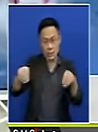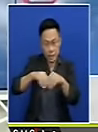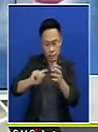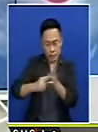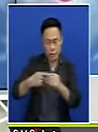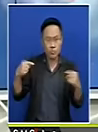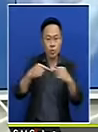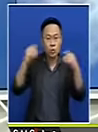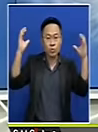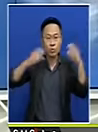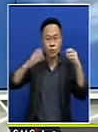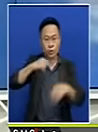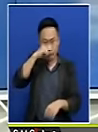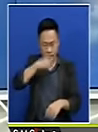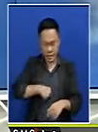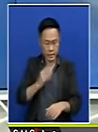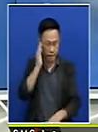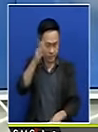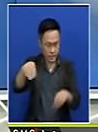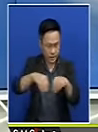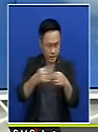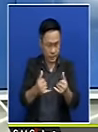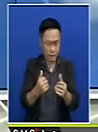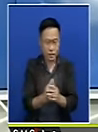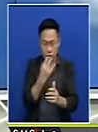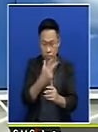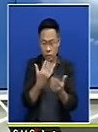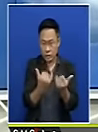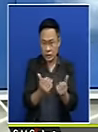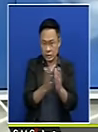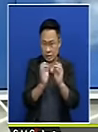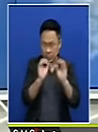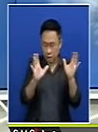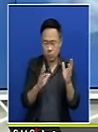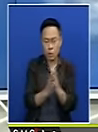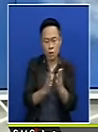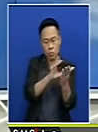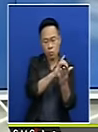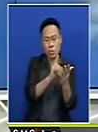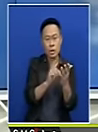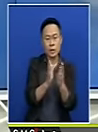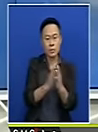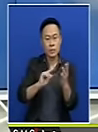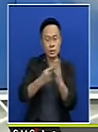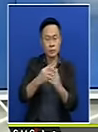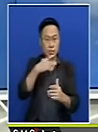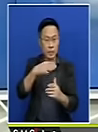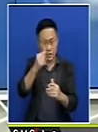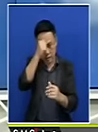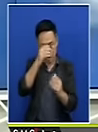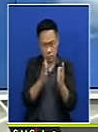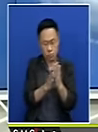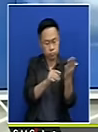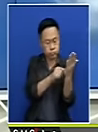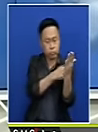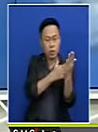การเริ่มต้นฤดูฝนที่กำลังจะเกิดขึ้นในอนาคตนะครับถ้าไปดูแล้วณเวลานี้จะเห็นได้ว่ากำลังก่อตัวอยู่ตรงบริเวณของมหาสมุทรอินเดียในบริเวณ